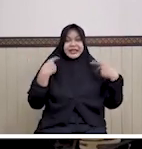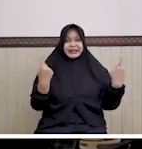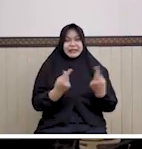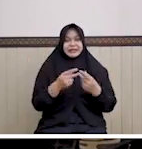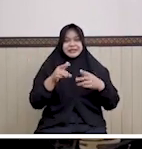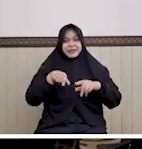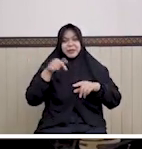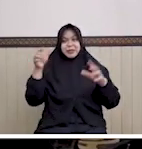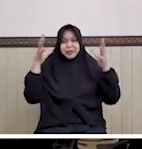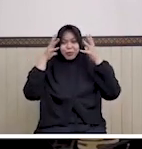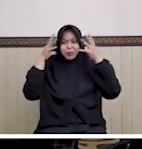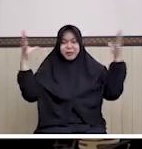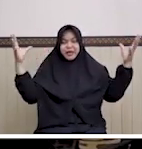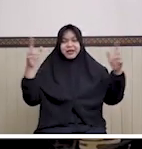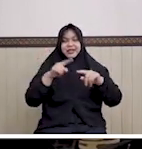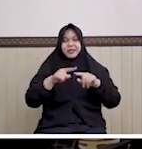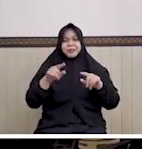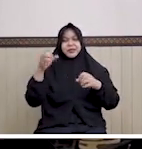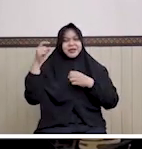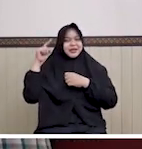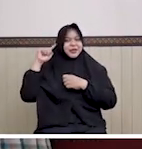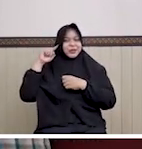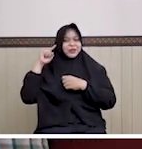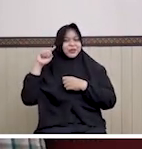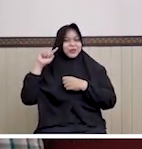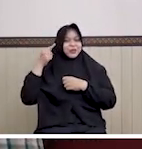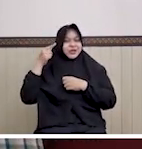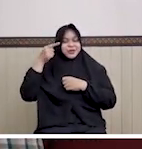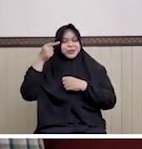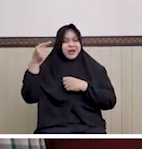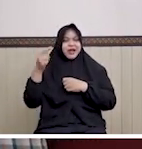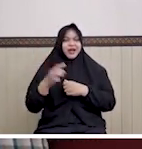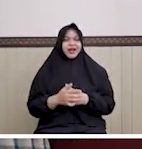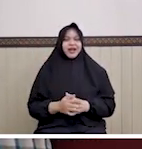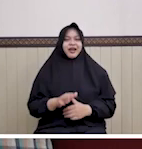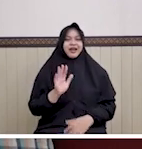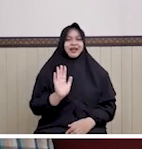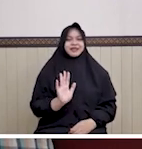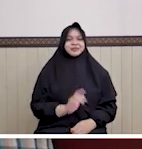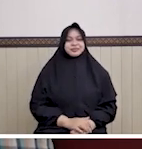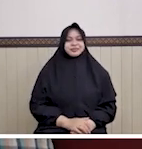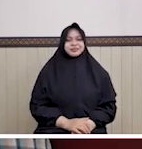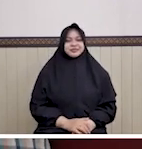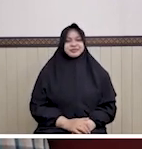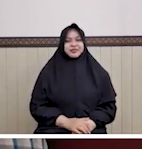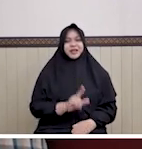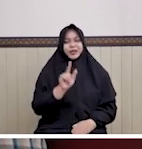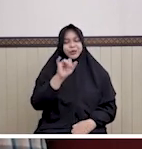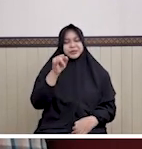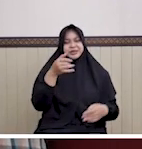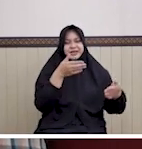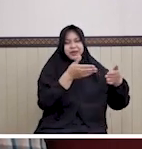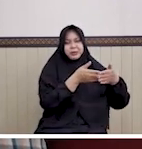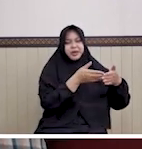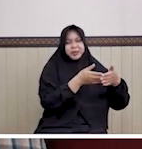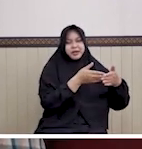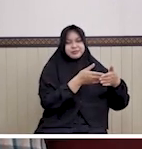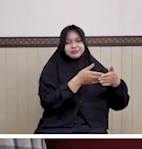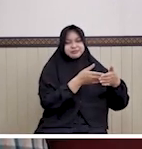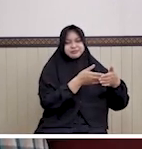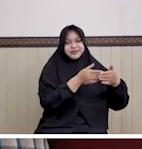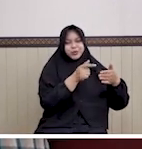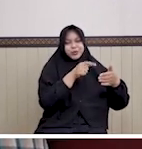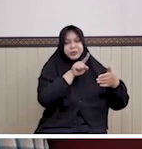hormati lupa Iya jadi itu yang sampaikan by pun kemudian menjadi hambatan juga ya bayar untuk